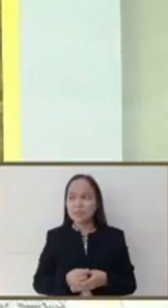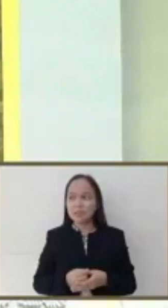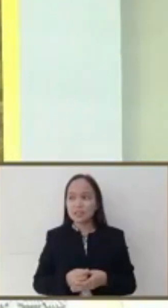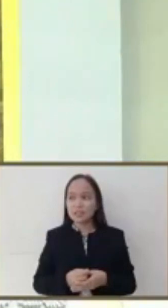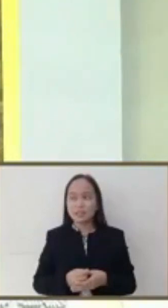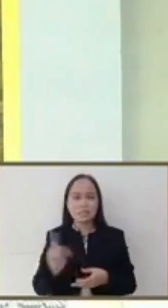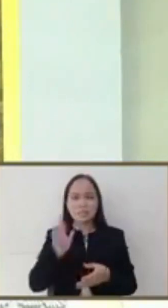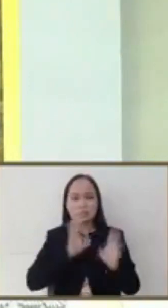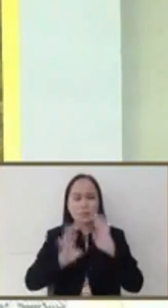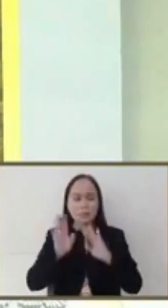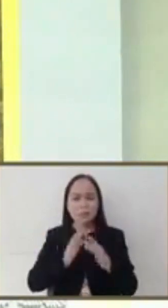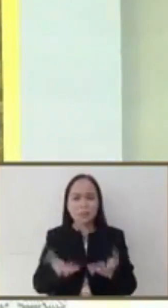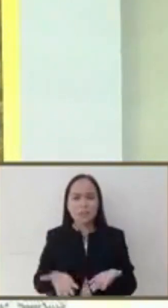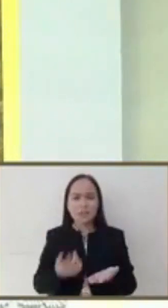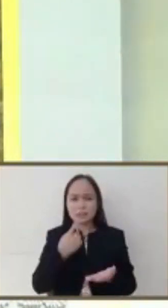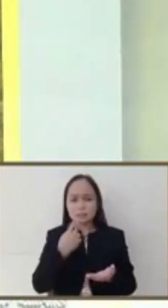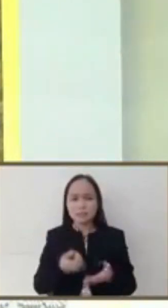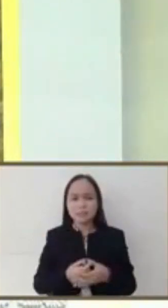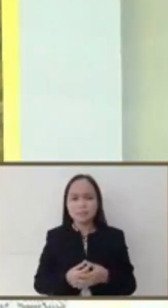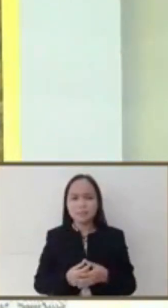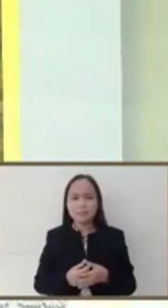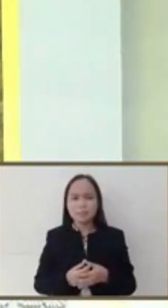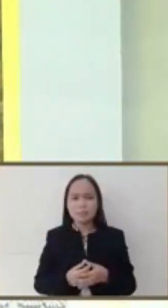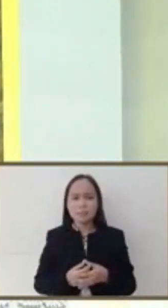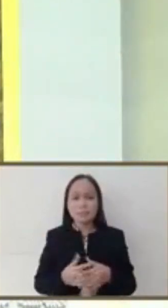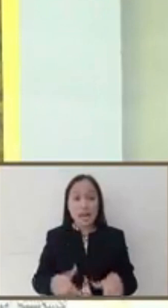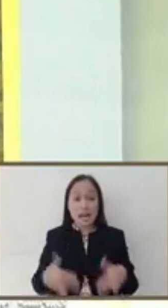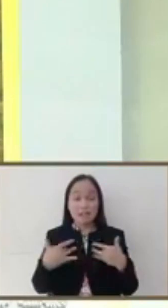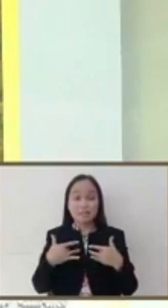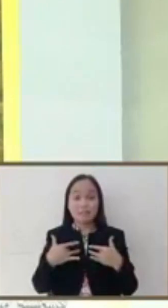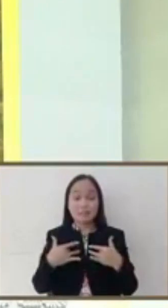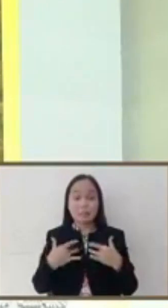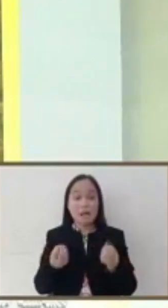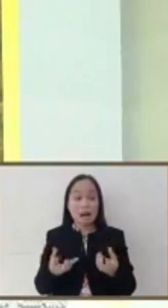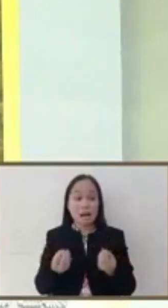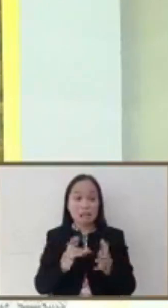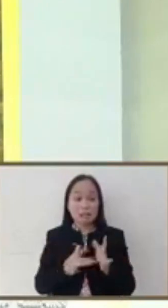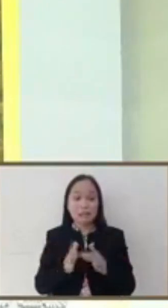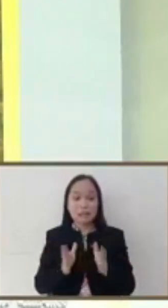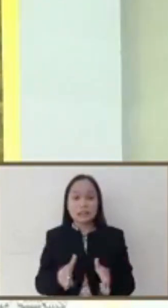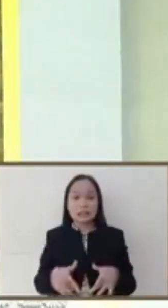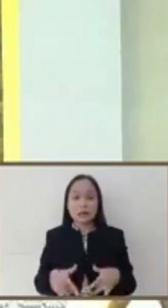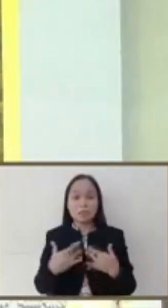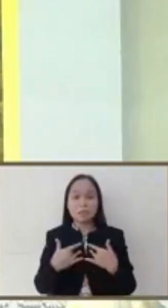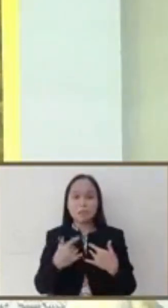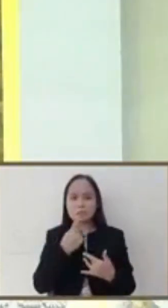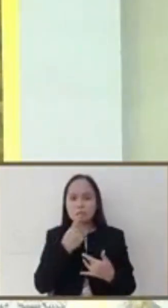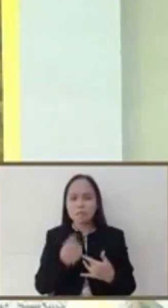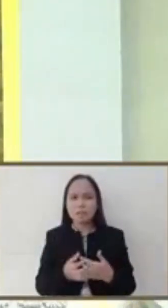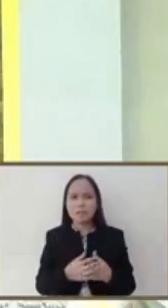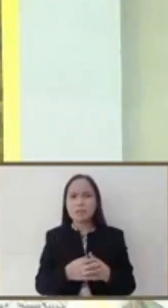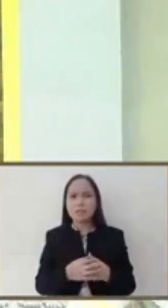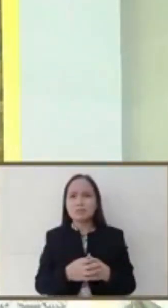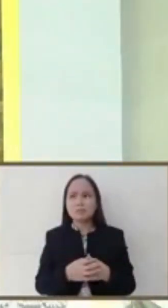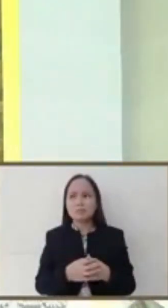ang problema po ngayon, mga patid, you understand, even sa buhay ng maraming Kristiyano, makikita nyo po na hindi lamang po dito sa